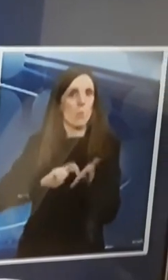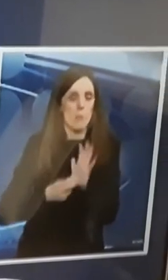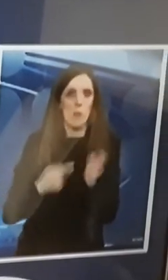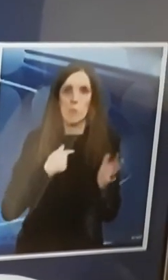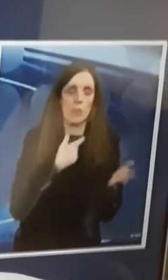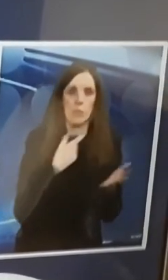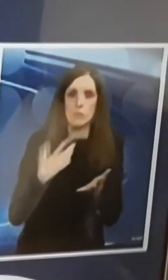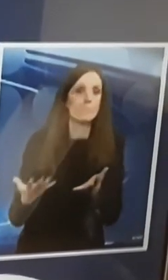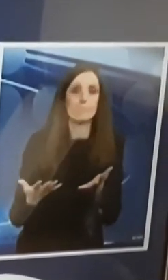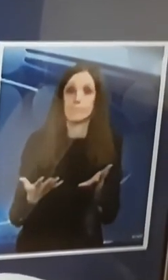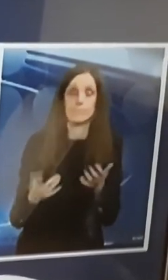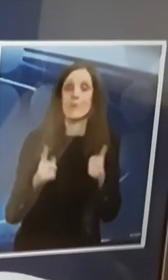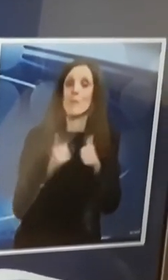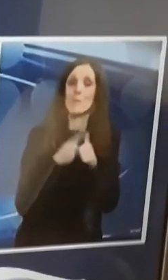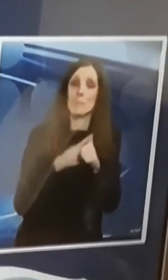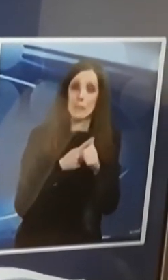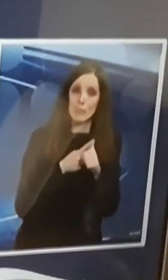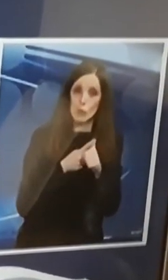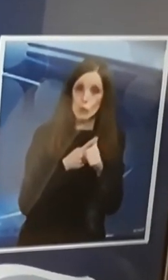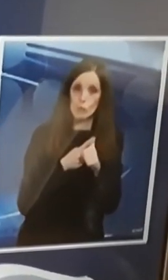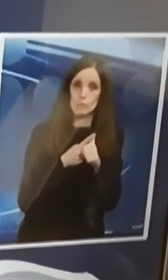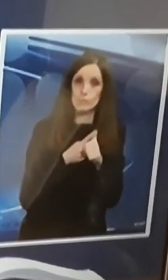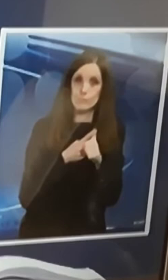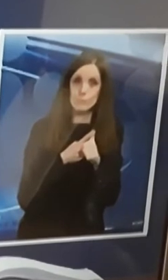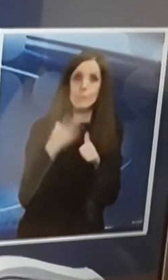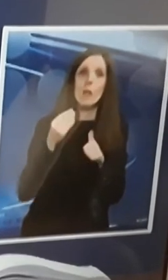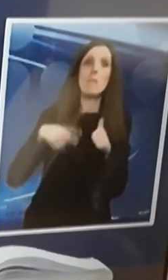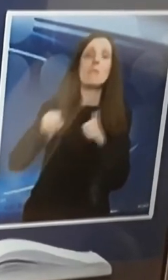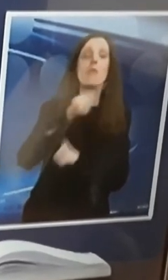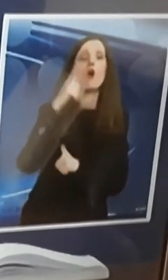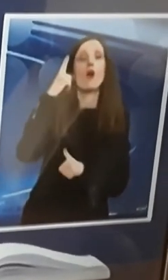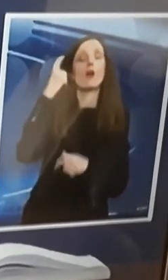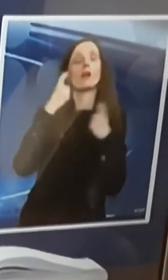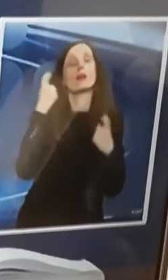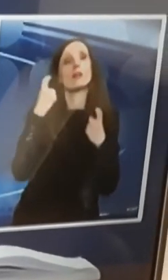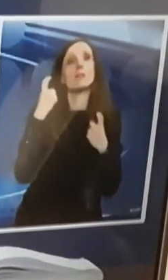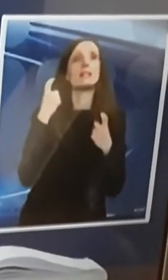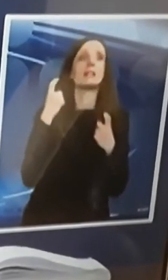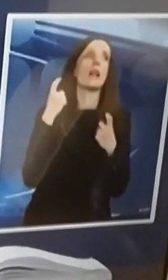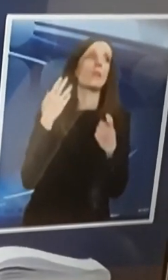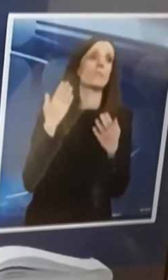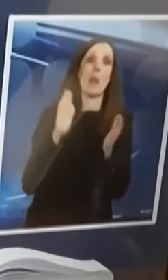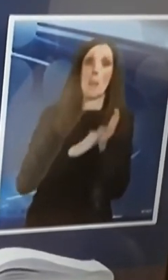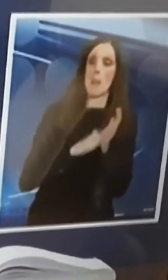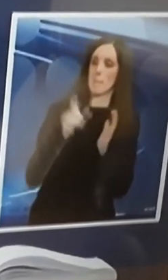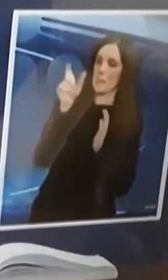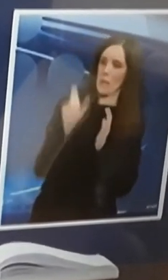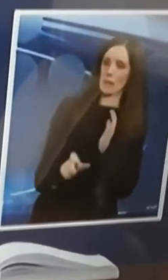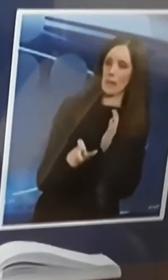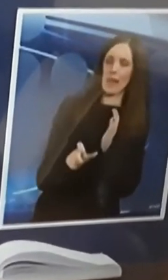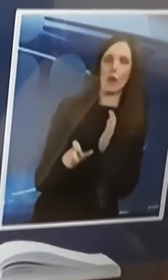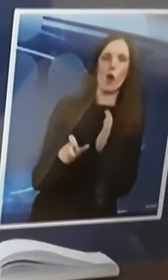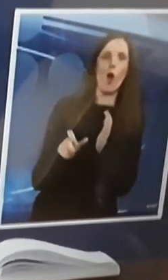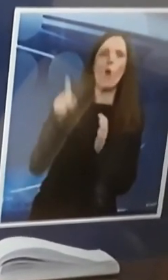prva i osnovna stvar je zamisao i mišljenje mnogih da samim tim što je neko se razboleo u